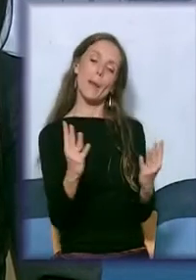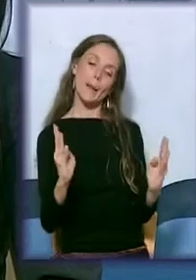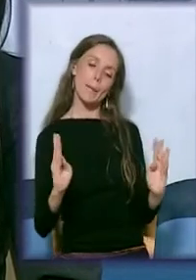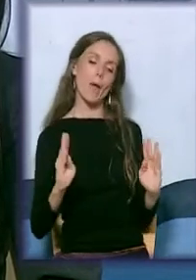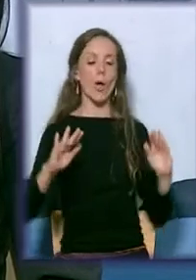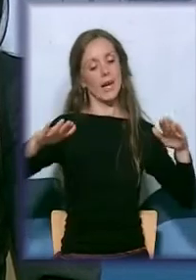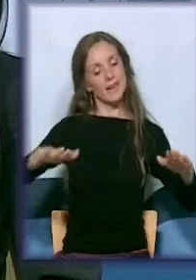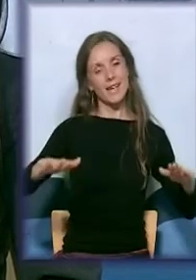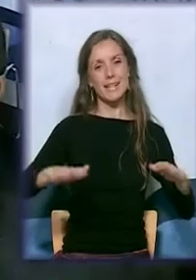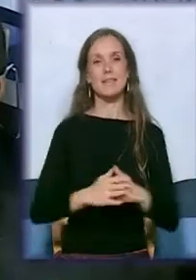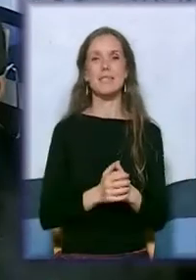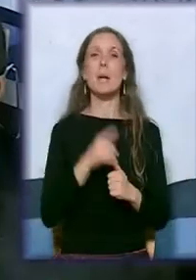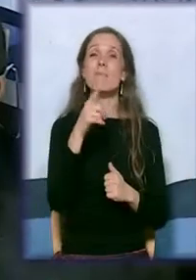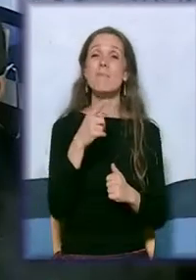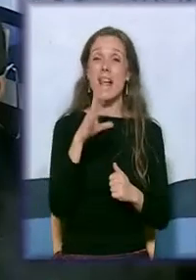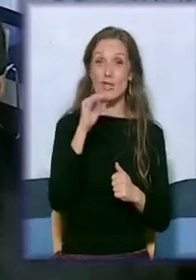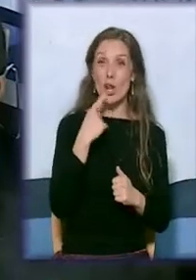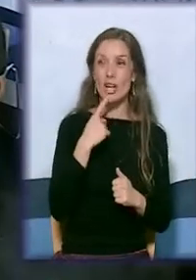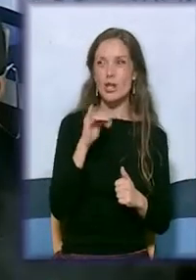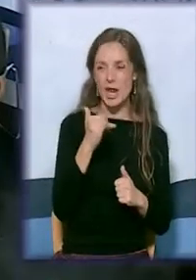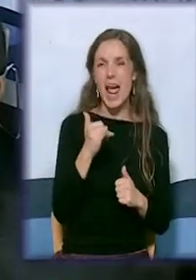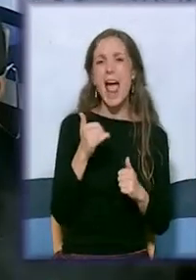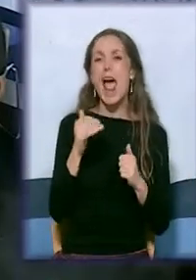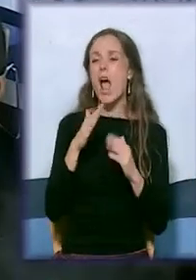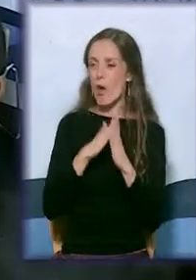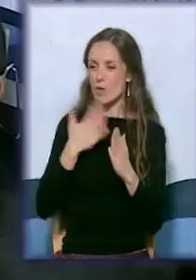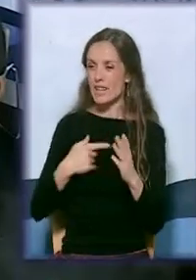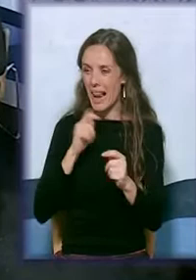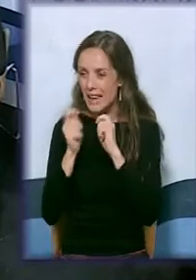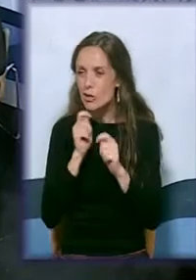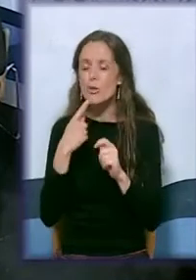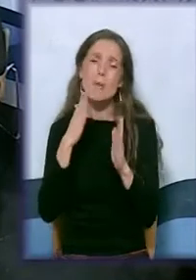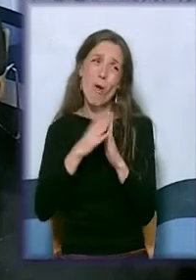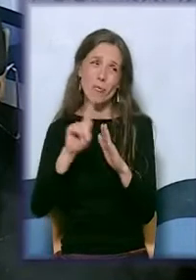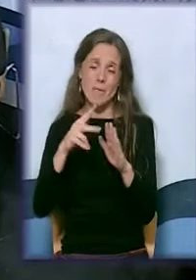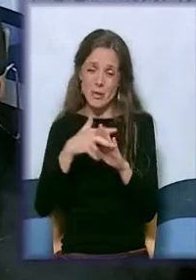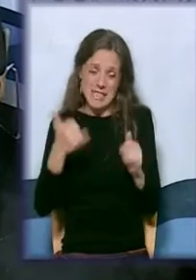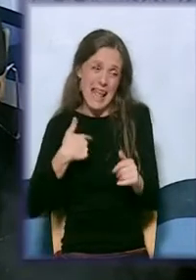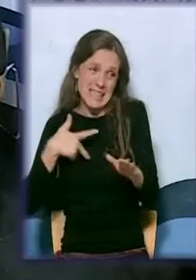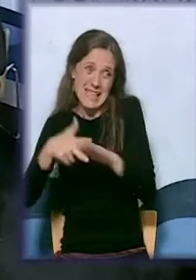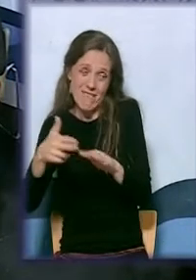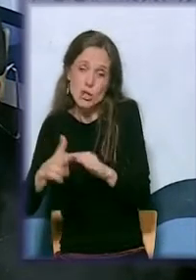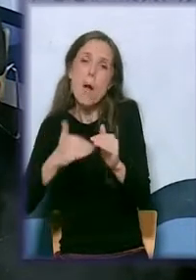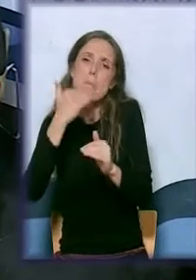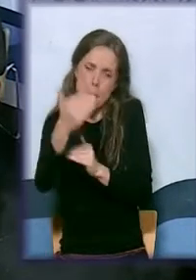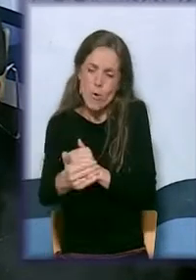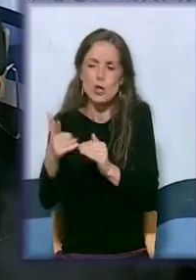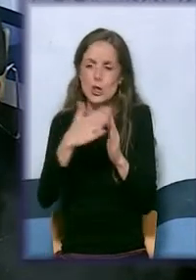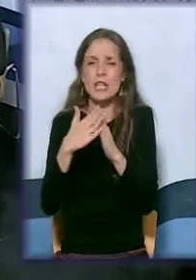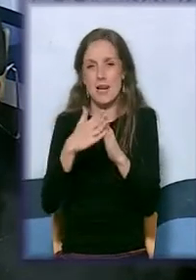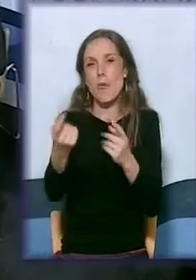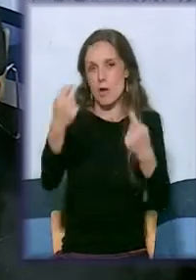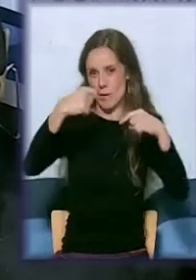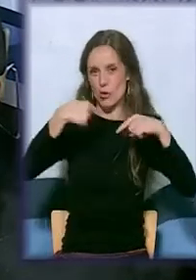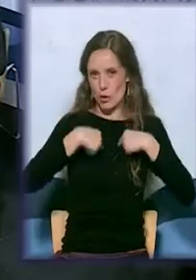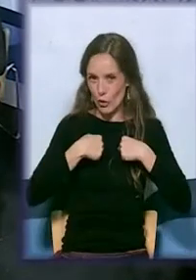što više moguće. Nemojte sad, evo ovo završavamo, ali evo mi vas pozivamo oko komšije da dođete kod nas i onda ćemo mi zajedno da vidite